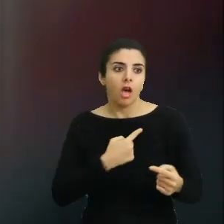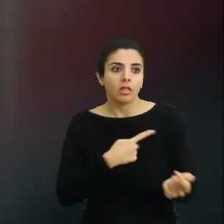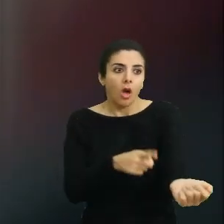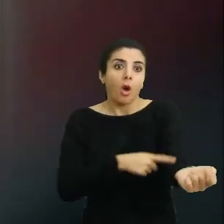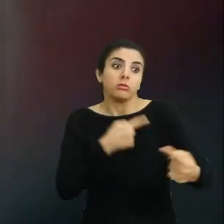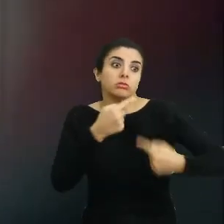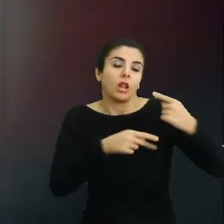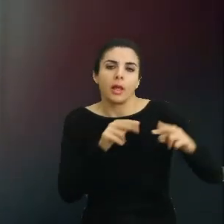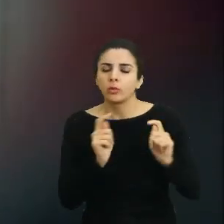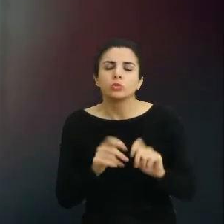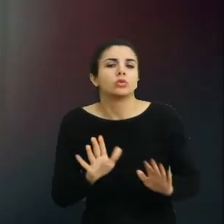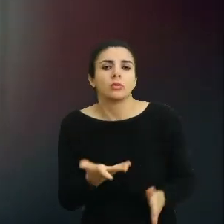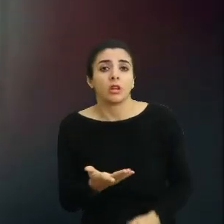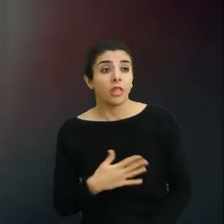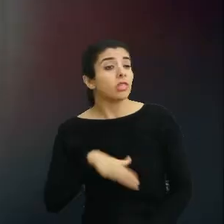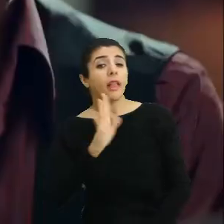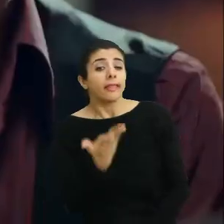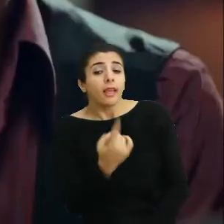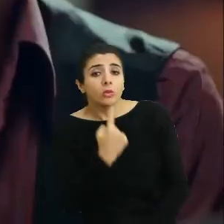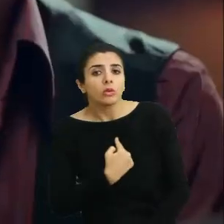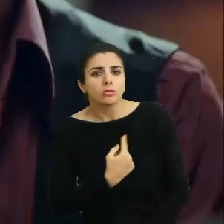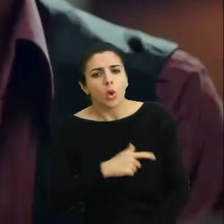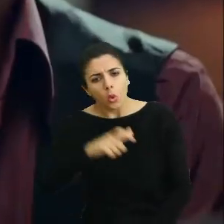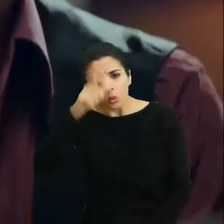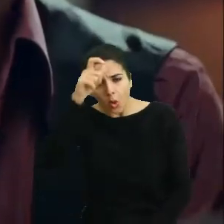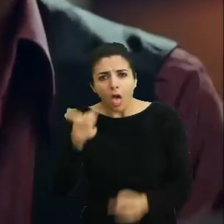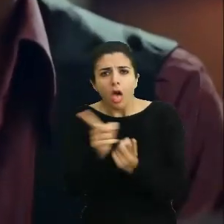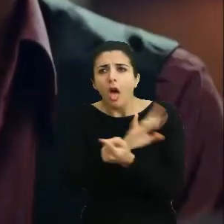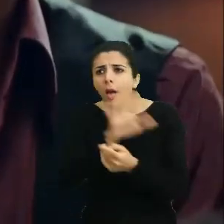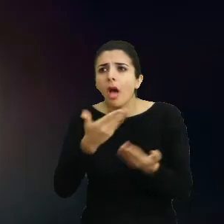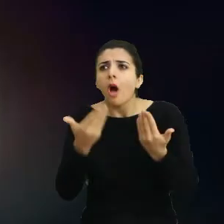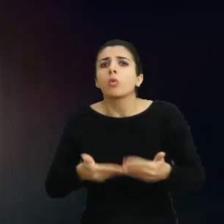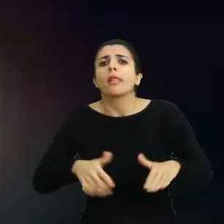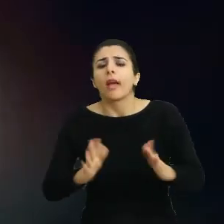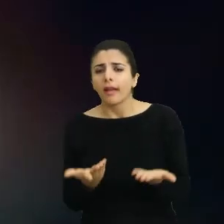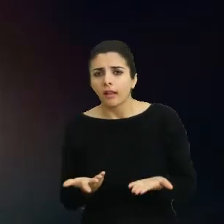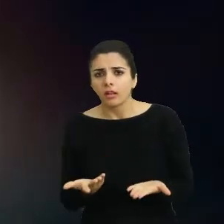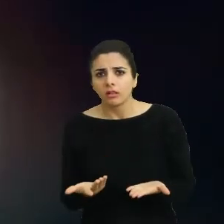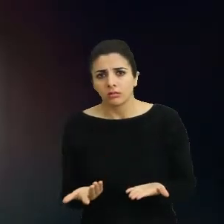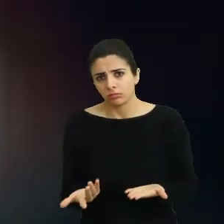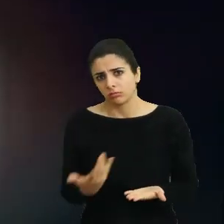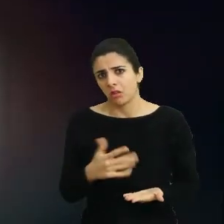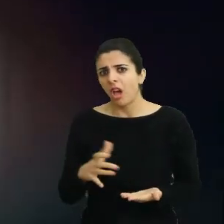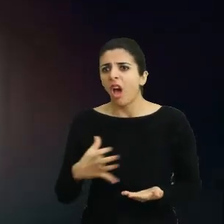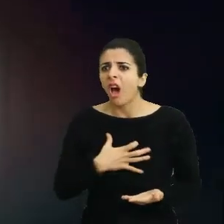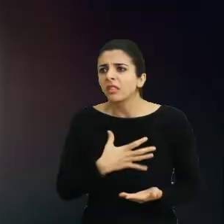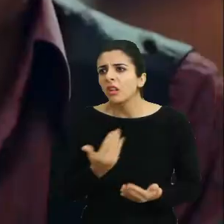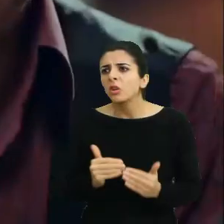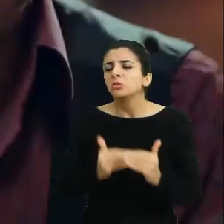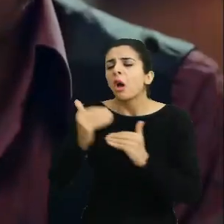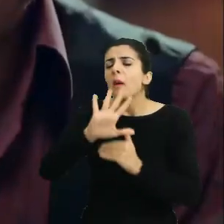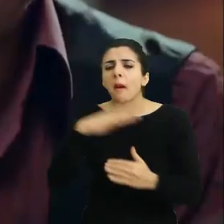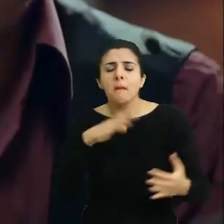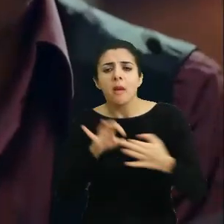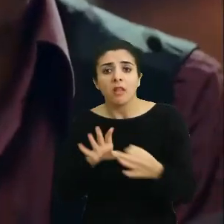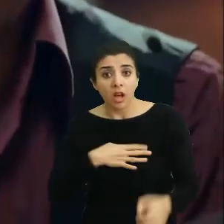değil. Neyi değil hoca ya? Türklük müklük kabul etmez olmuş adamlar. Rus'a bizden daha çok bağlılar.